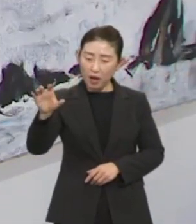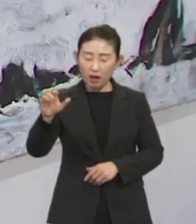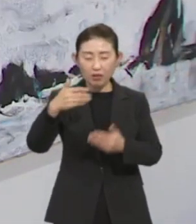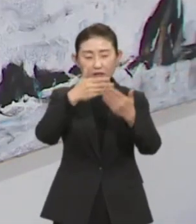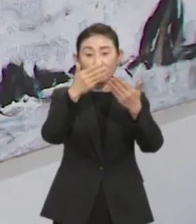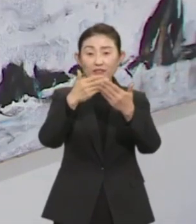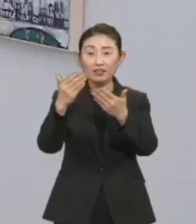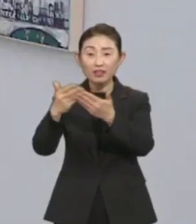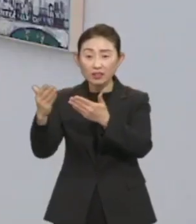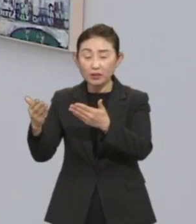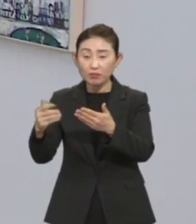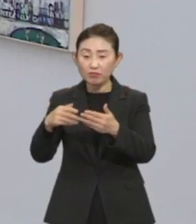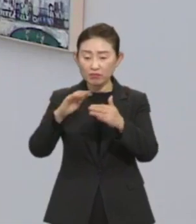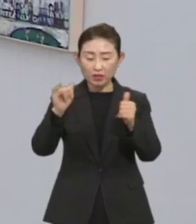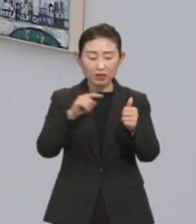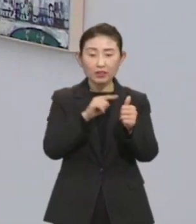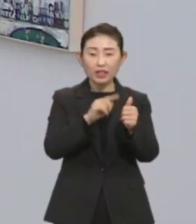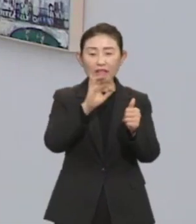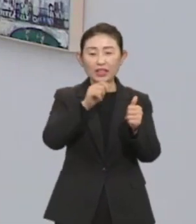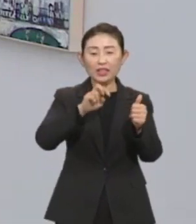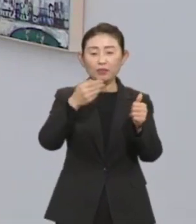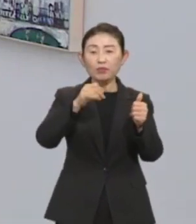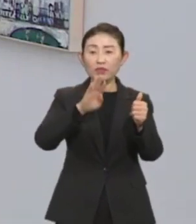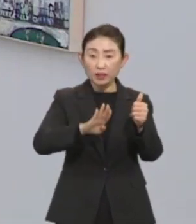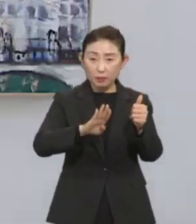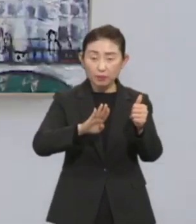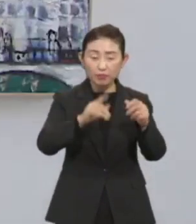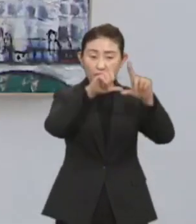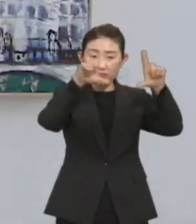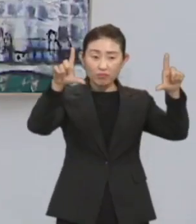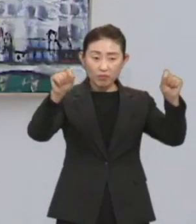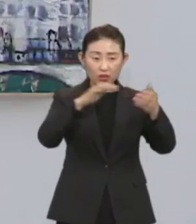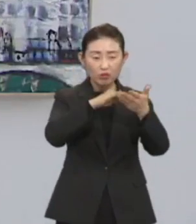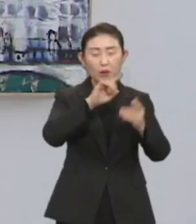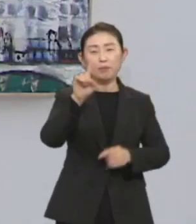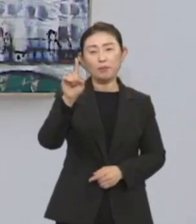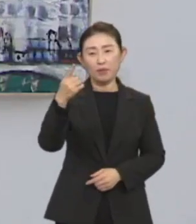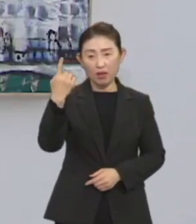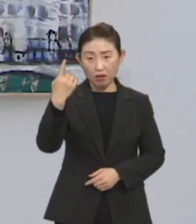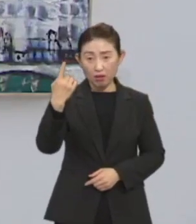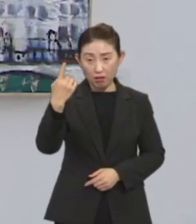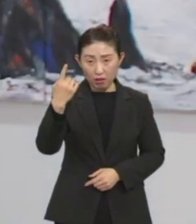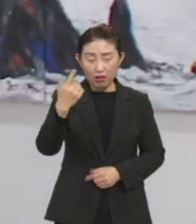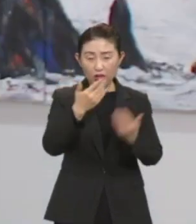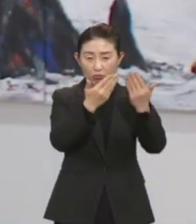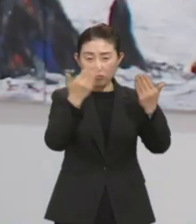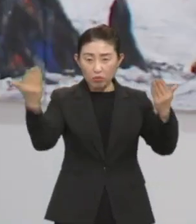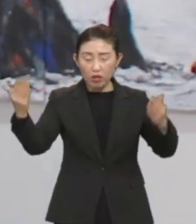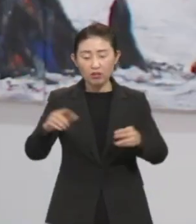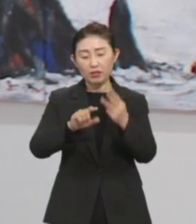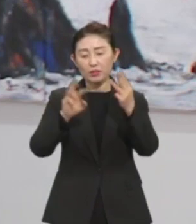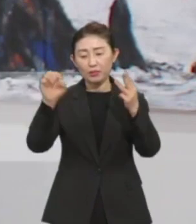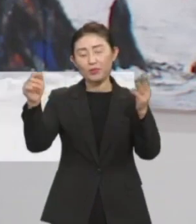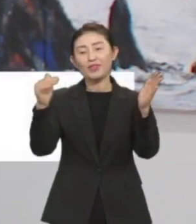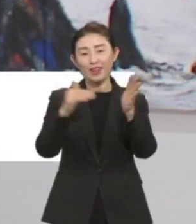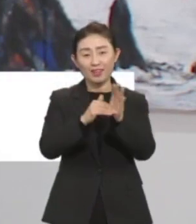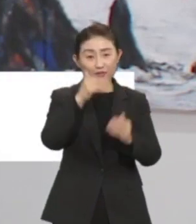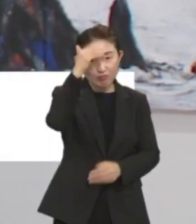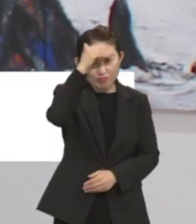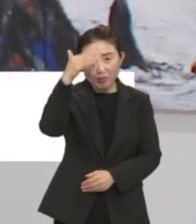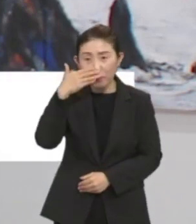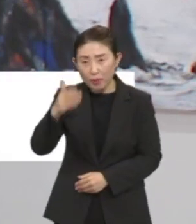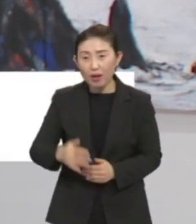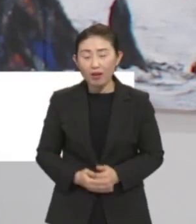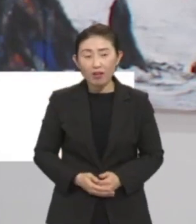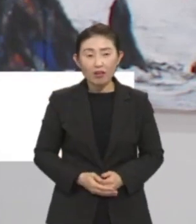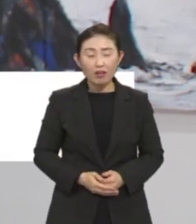표현한 작가 임립의 신작 100여 점을 다음 달 31일까지 만날 수 있습니다. 여러 가지 풍경들을